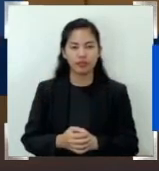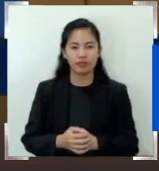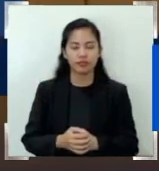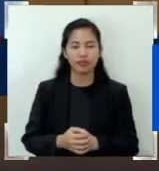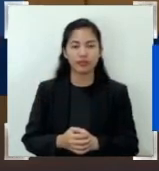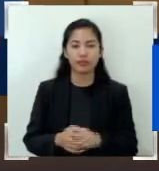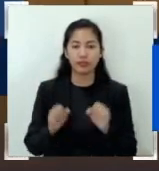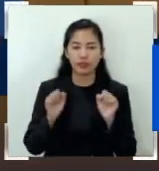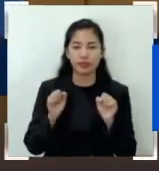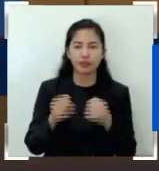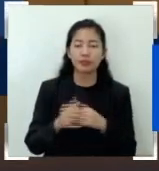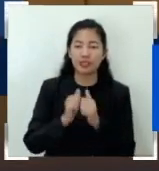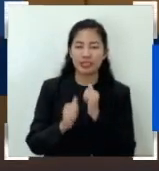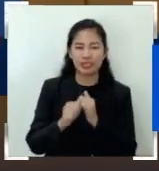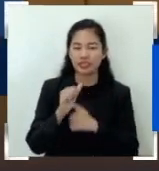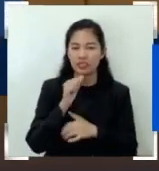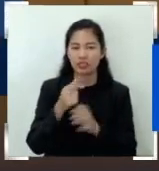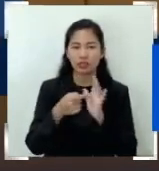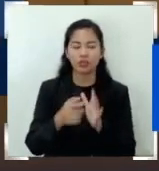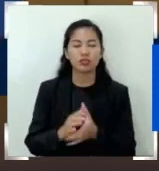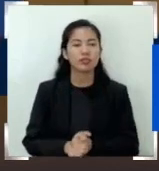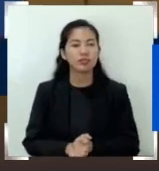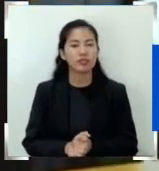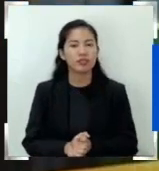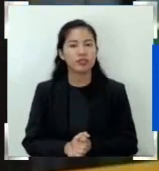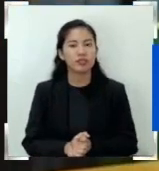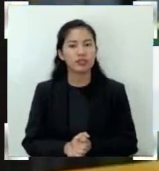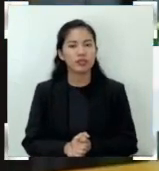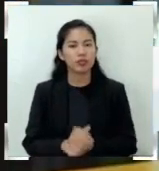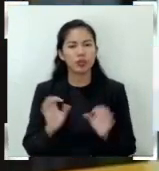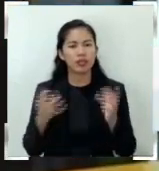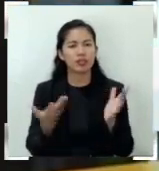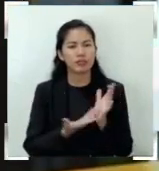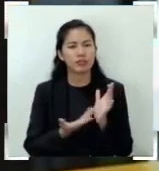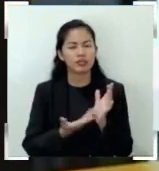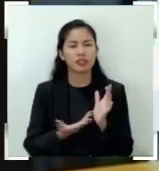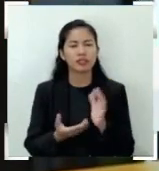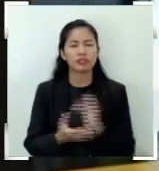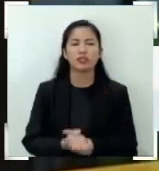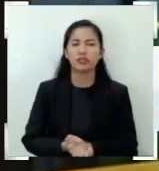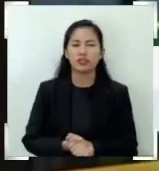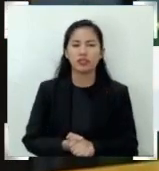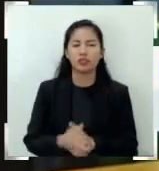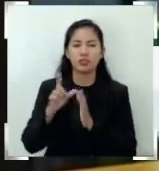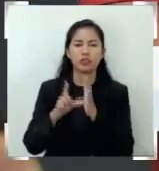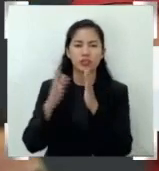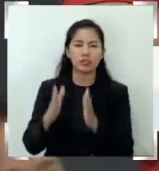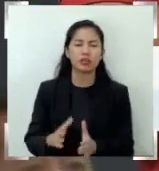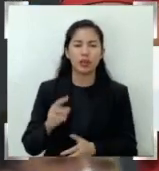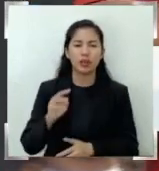without his memorandum. Without his evidence. Paliwanag ng abogado ni Marcos na si Attorney Hannah